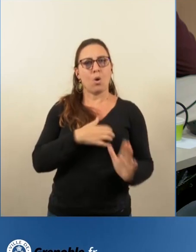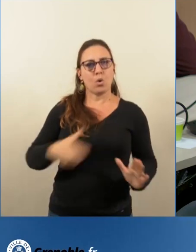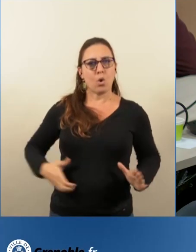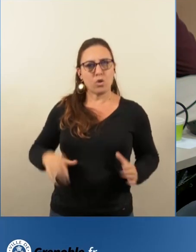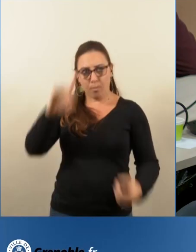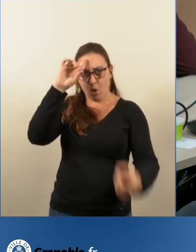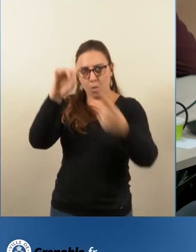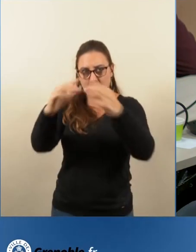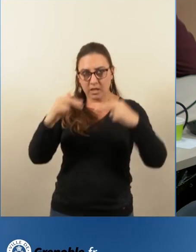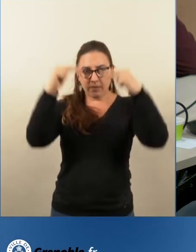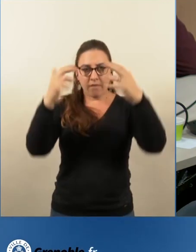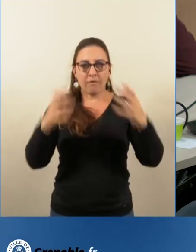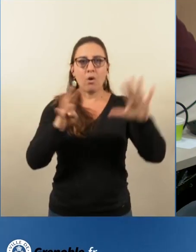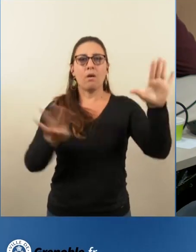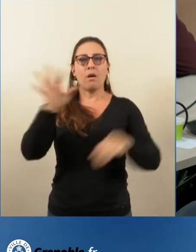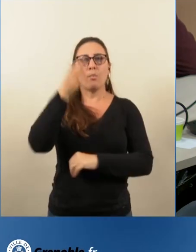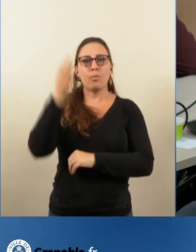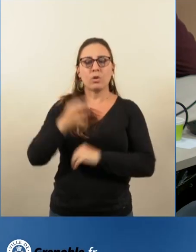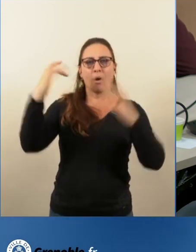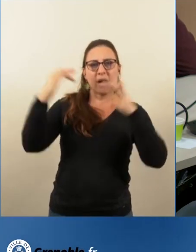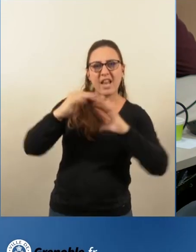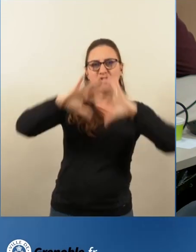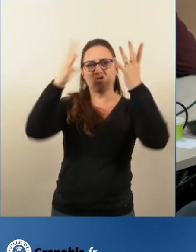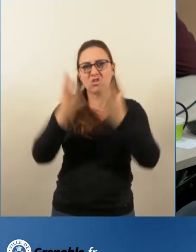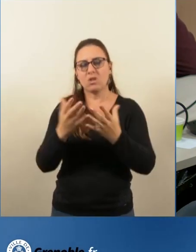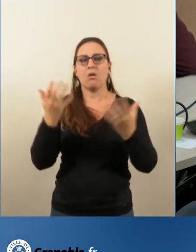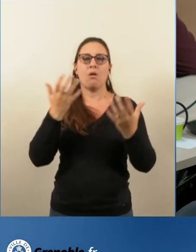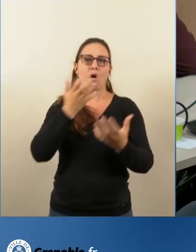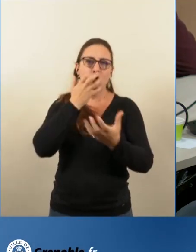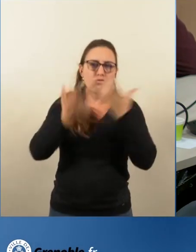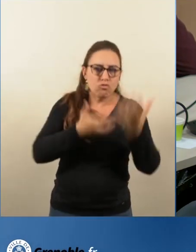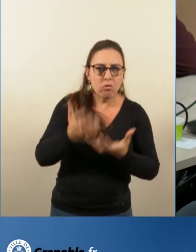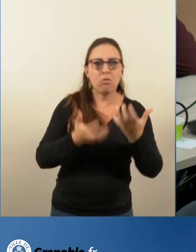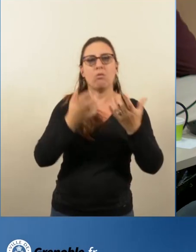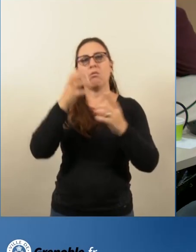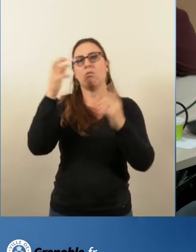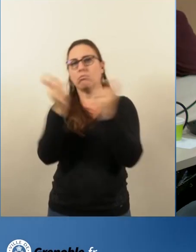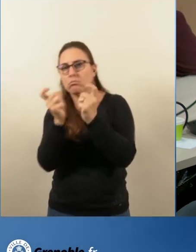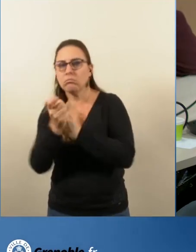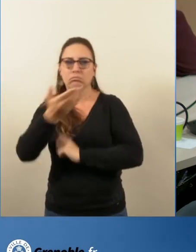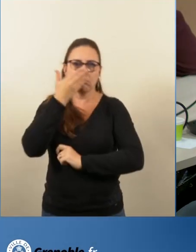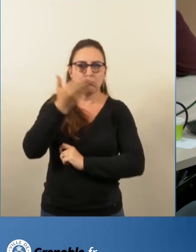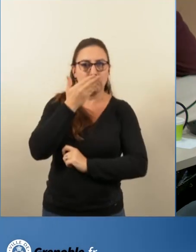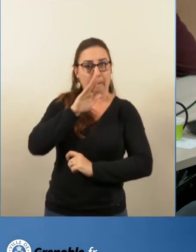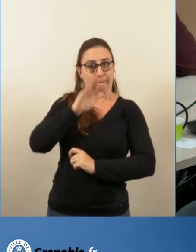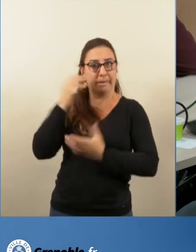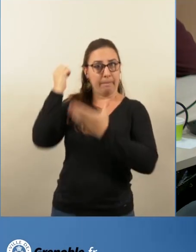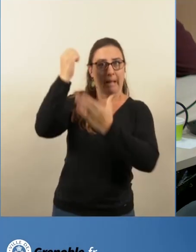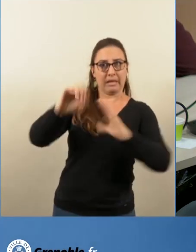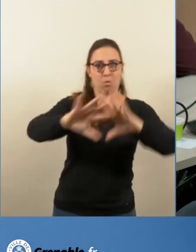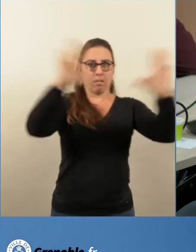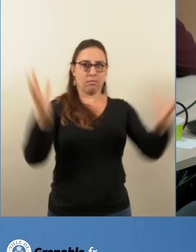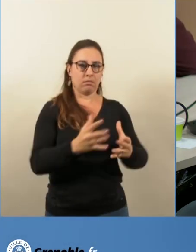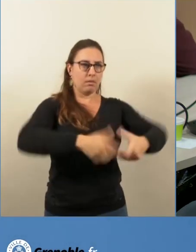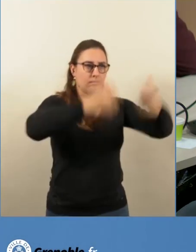couvrir 95% des consommations d'énergie je parle de chaleur d'électricité de gaz du patrimoine pour les